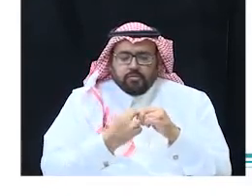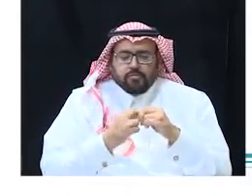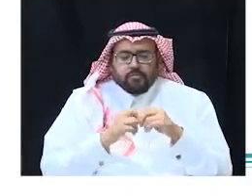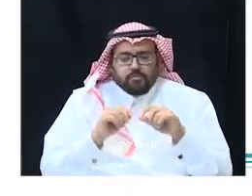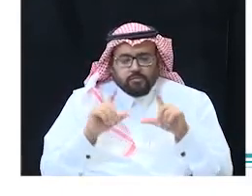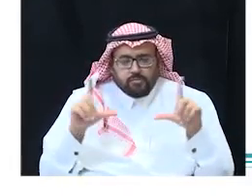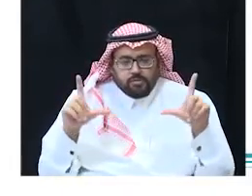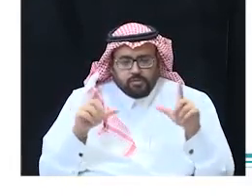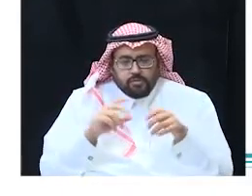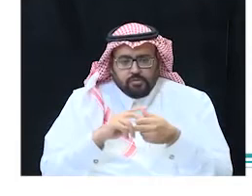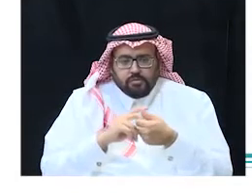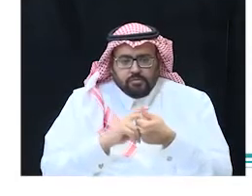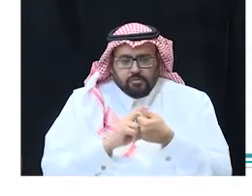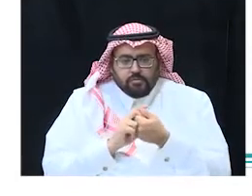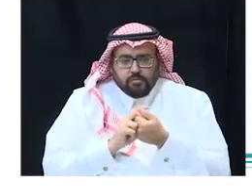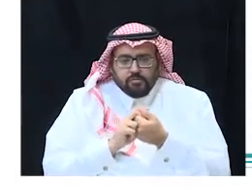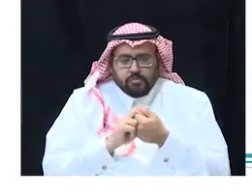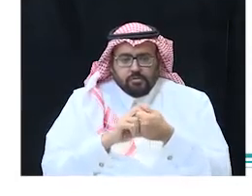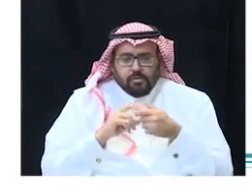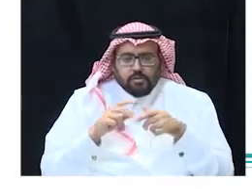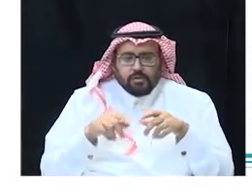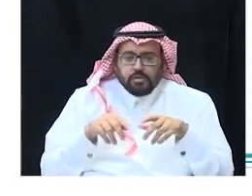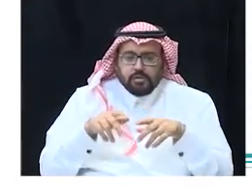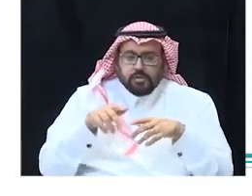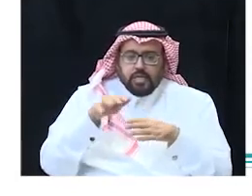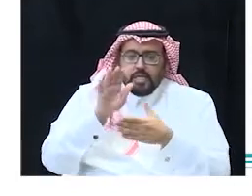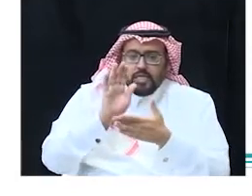حركته. واضح يا أبطال؟